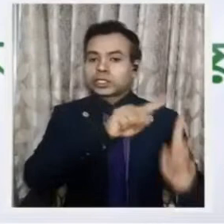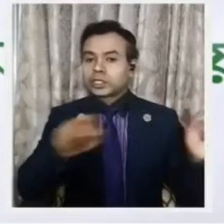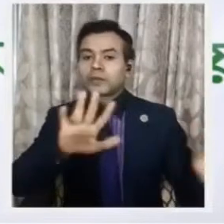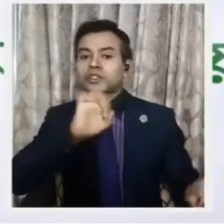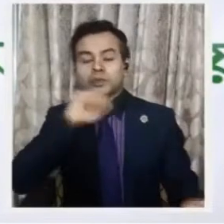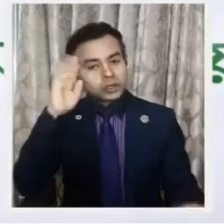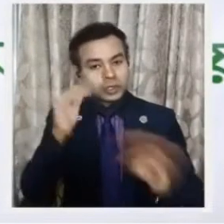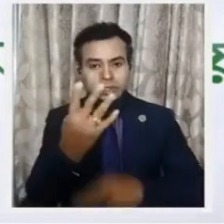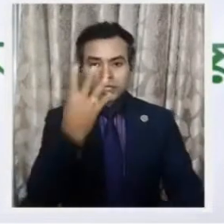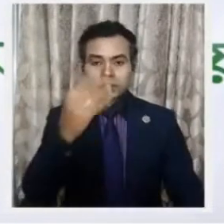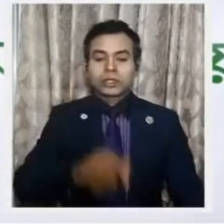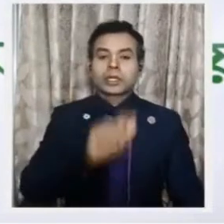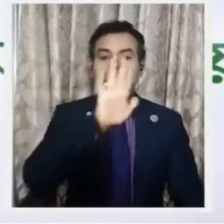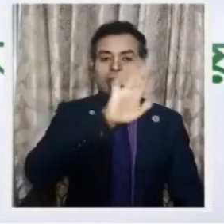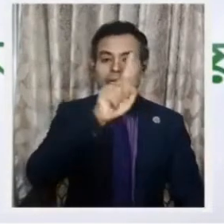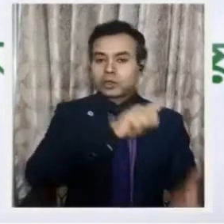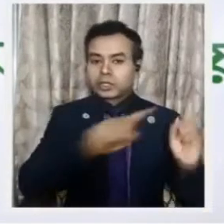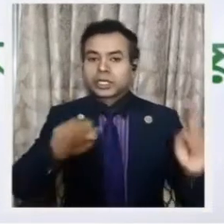বয়স বিবেচনায়